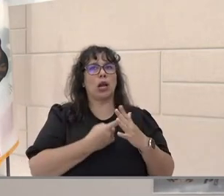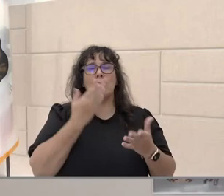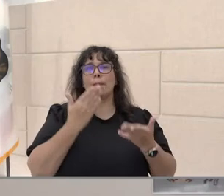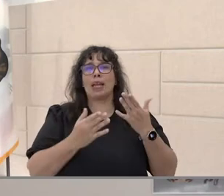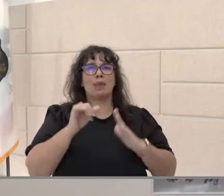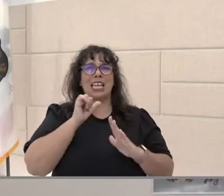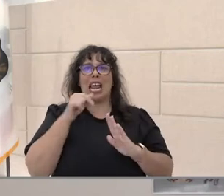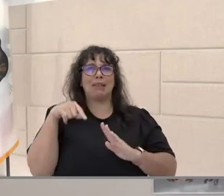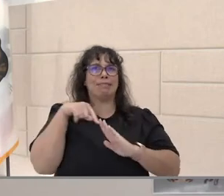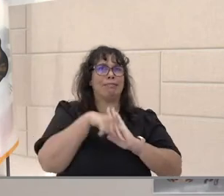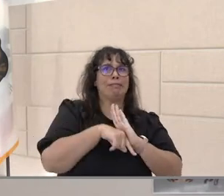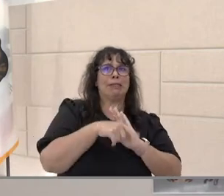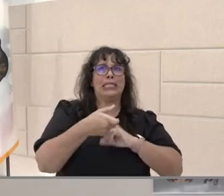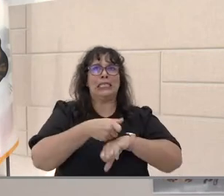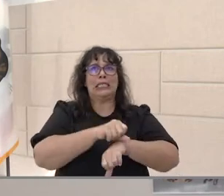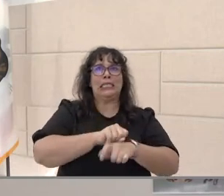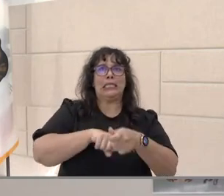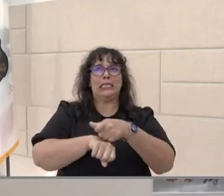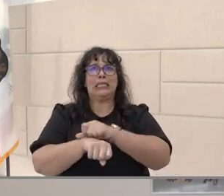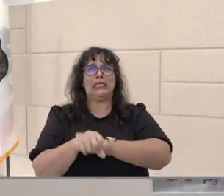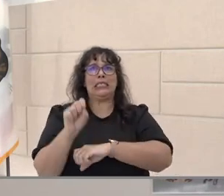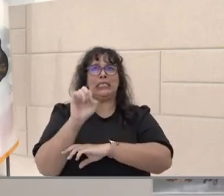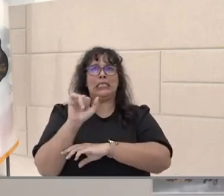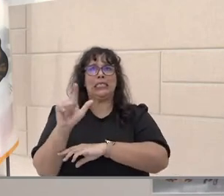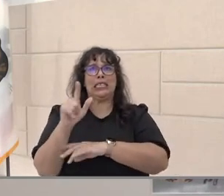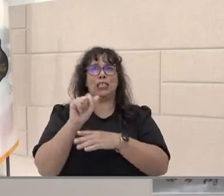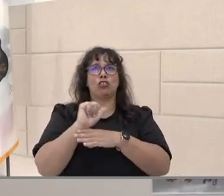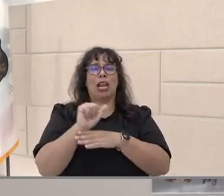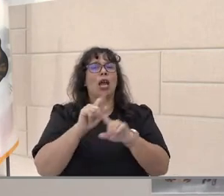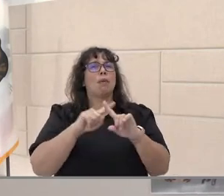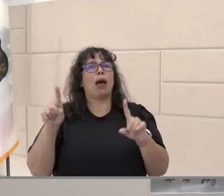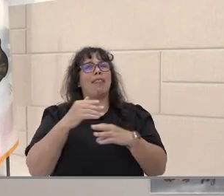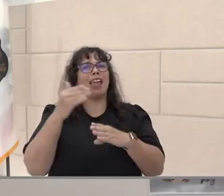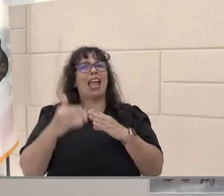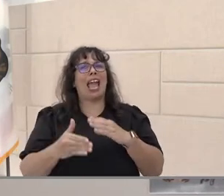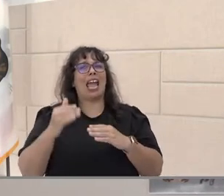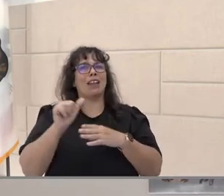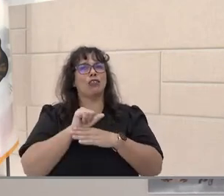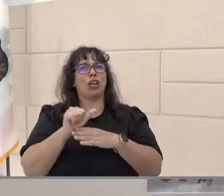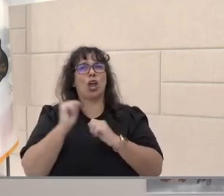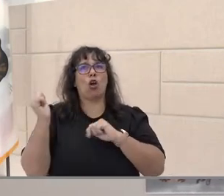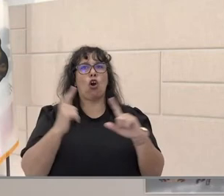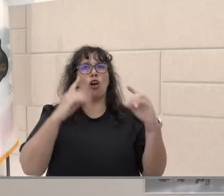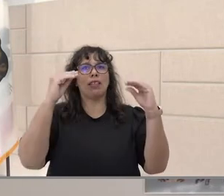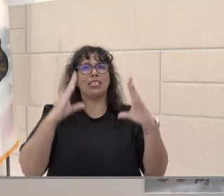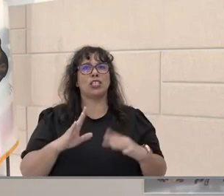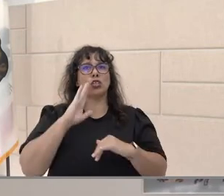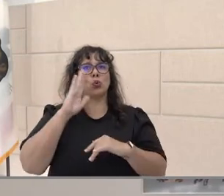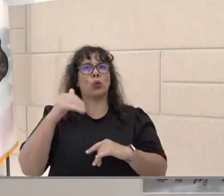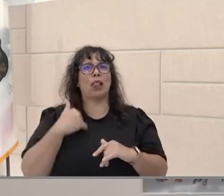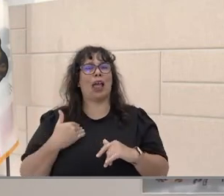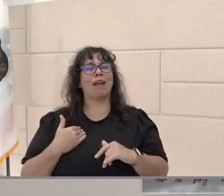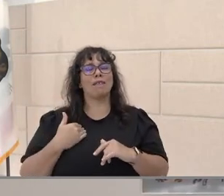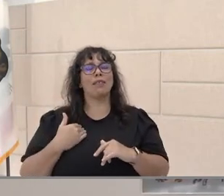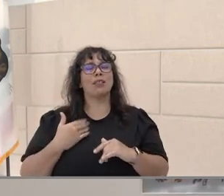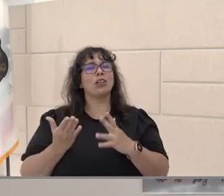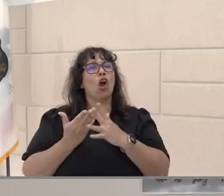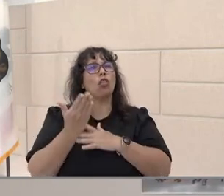ត់មុននឹងចាប់ផ្ដើមការអនុវត្តលើកម្មវិធីសៀល ្រូរបស់យើ